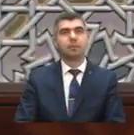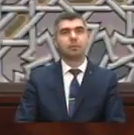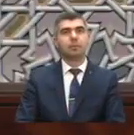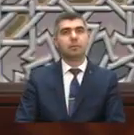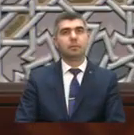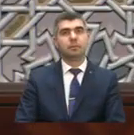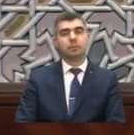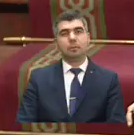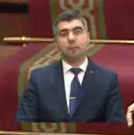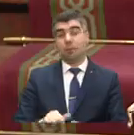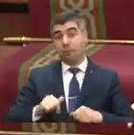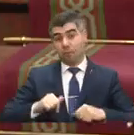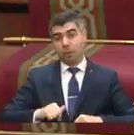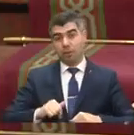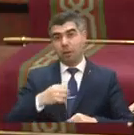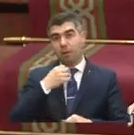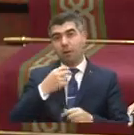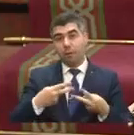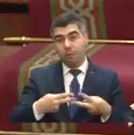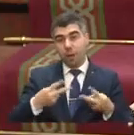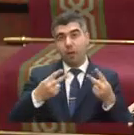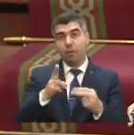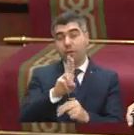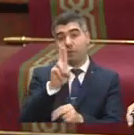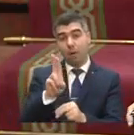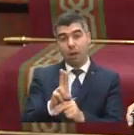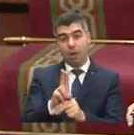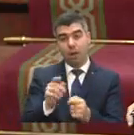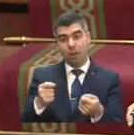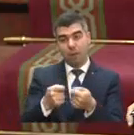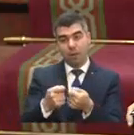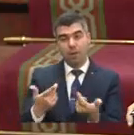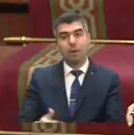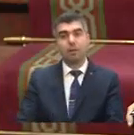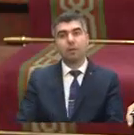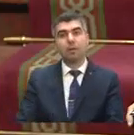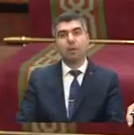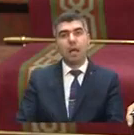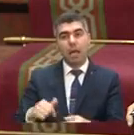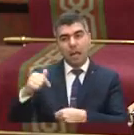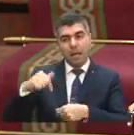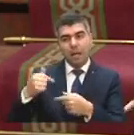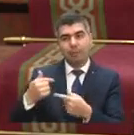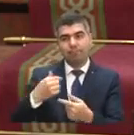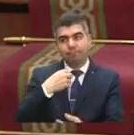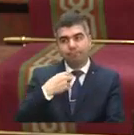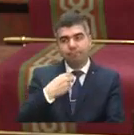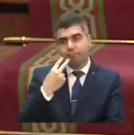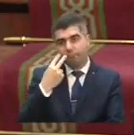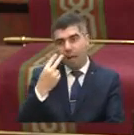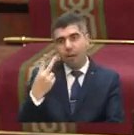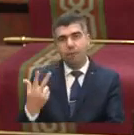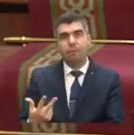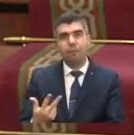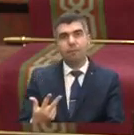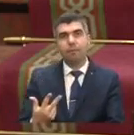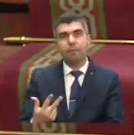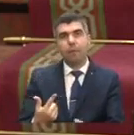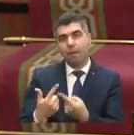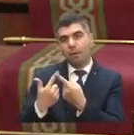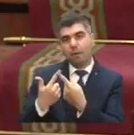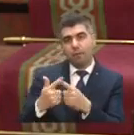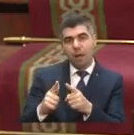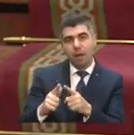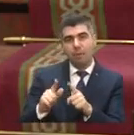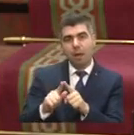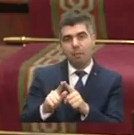السيد الوزير، احنا طرحنا هذا السؤال لانه كاين واحد النوع ديال الاحساس، كاين واحد النوع ديال التطبيع مع